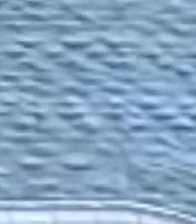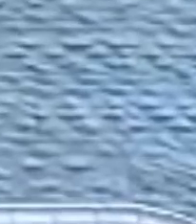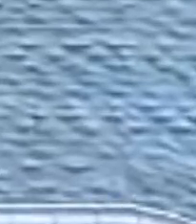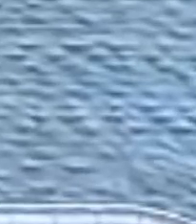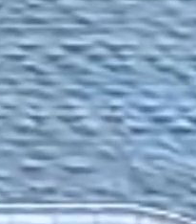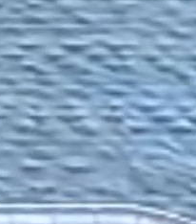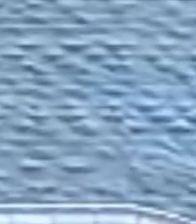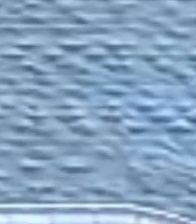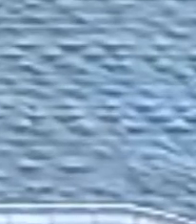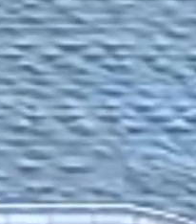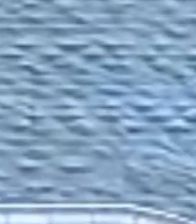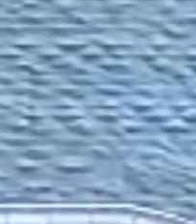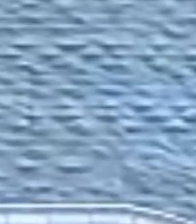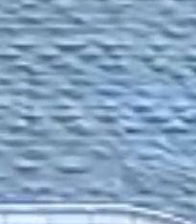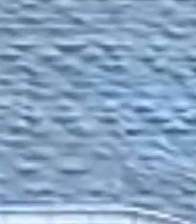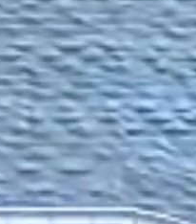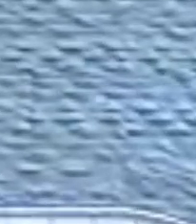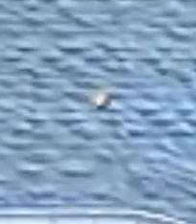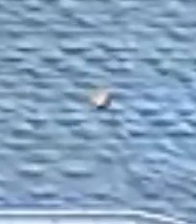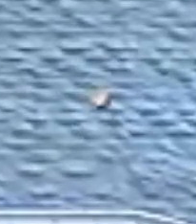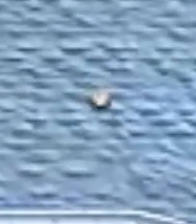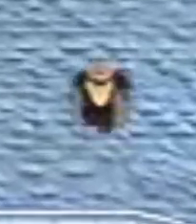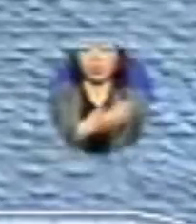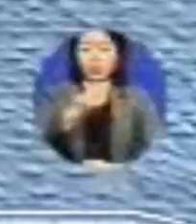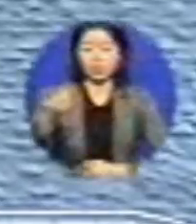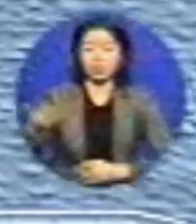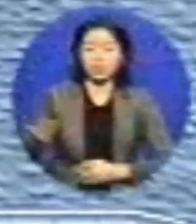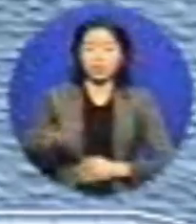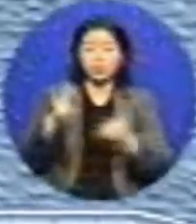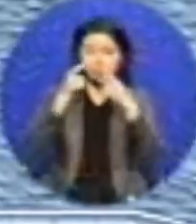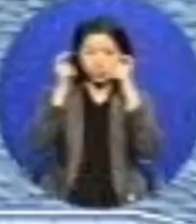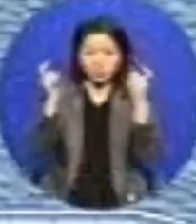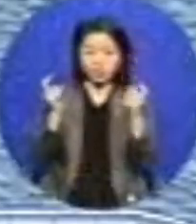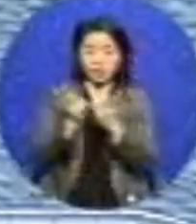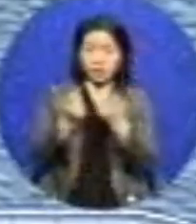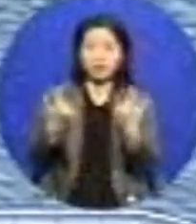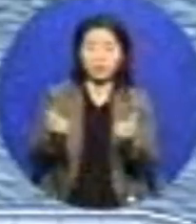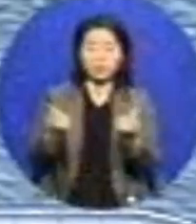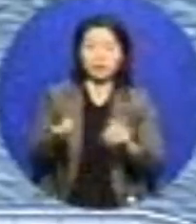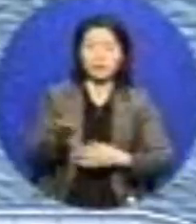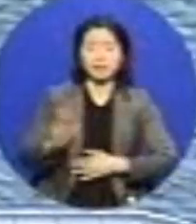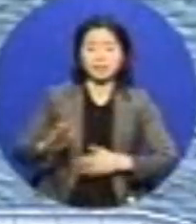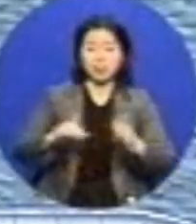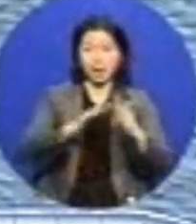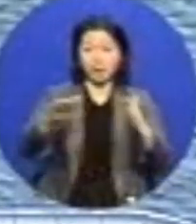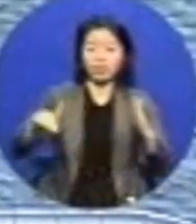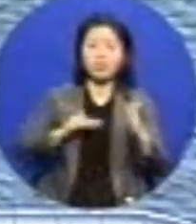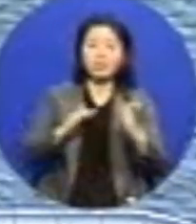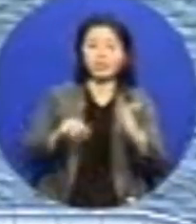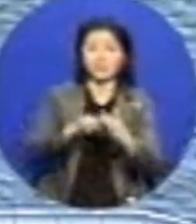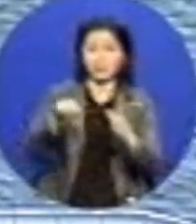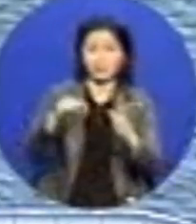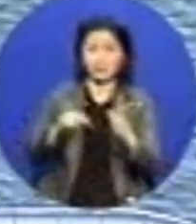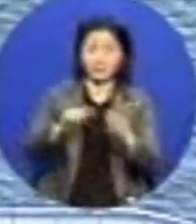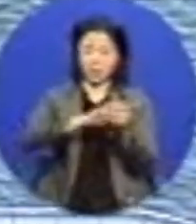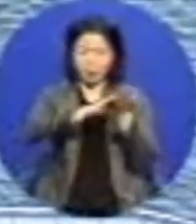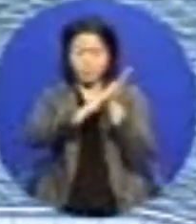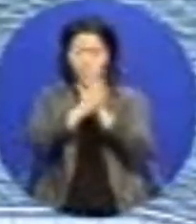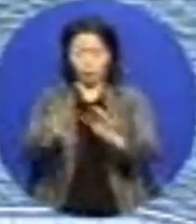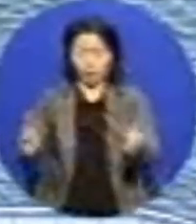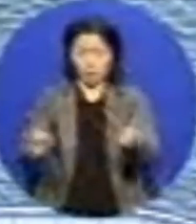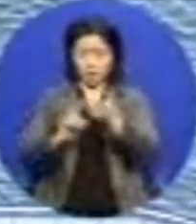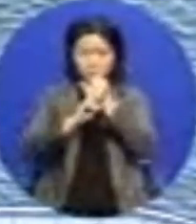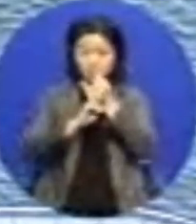5월 한달 동안 여러분 개인도 그렇지만 정말 가정 안에 변화의 기적이